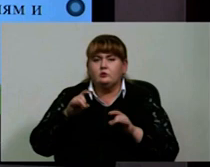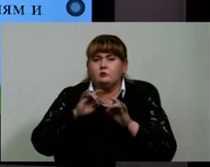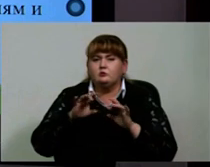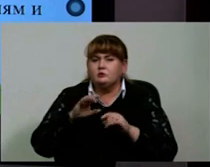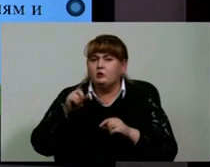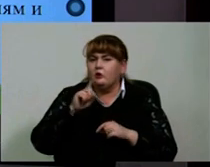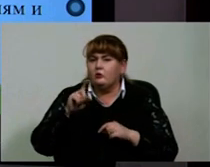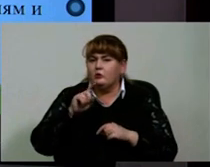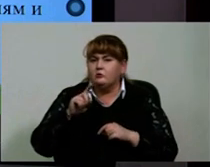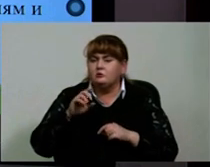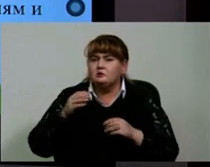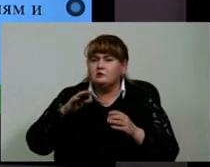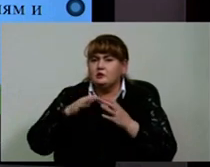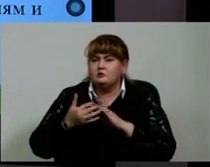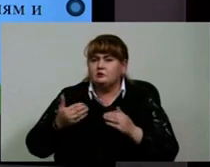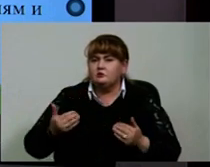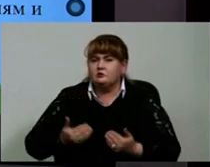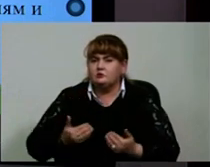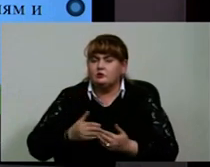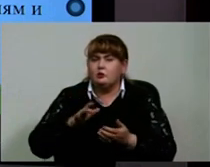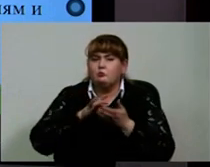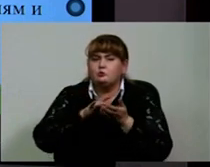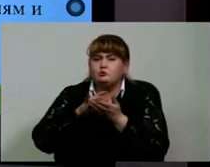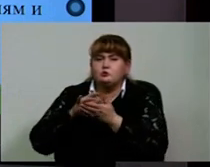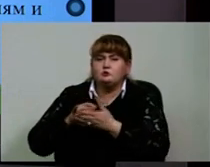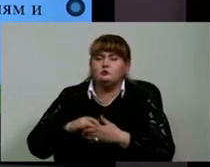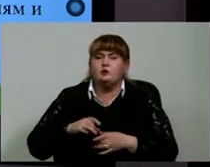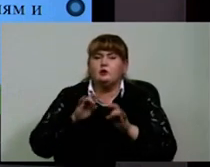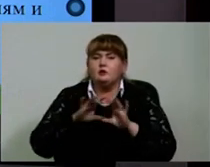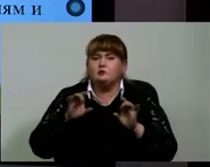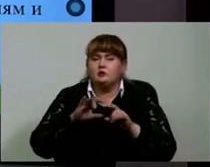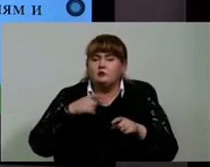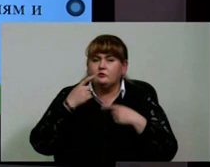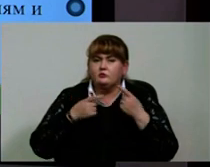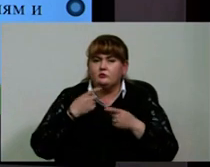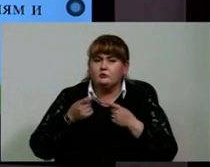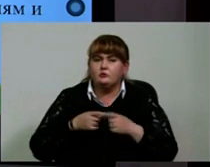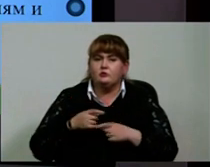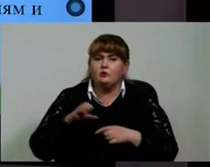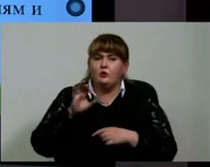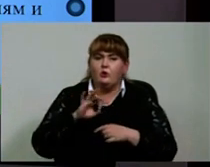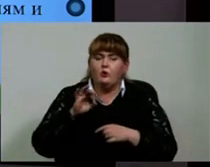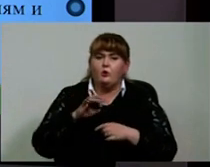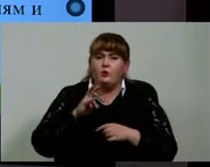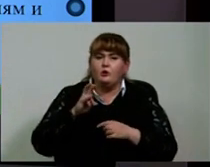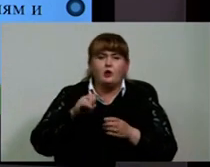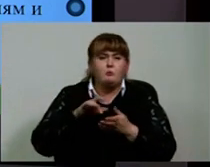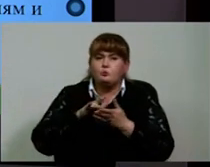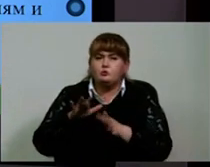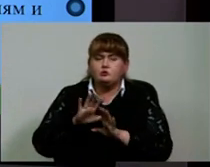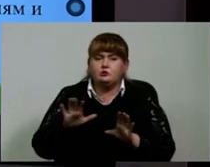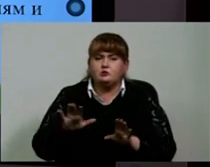из отношения сельских жителей к путешествиям. Рассказ повествует о